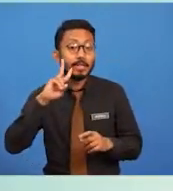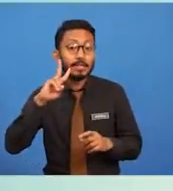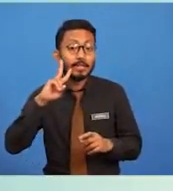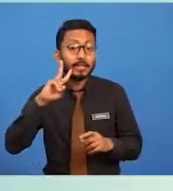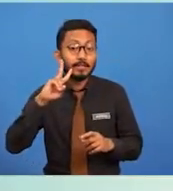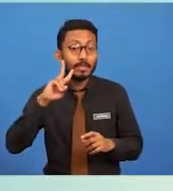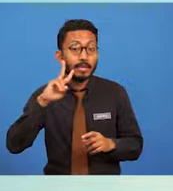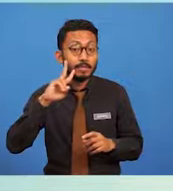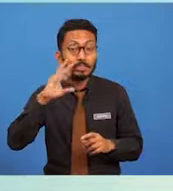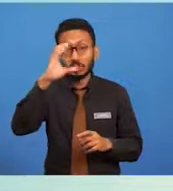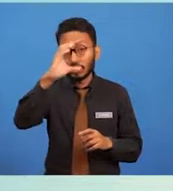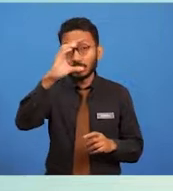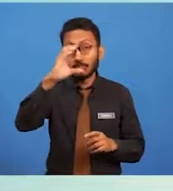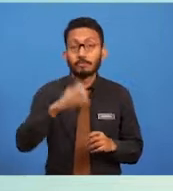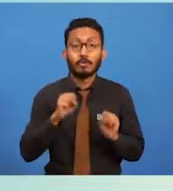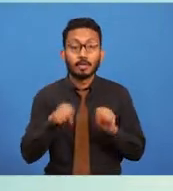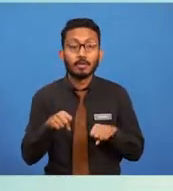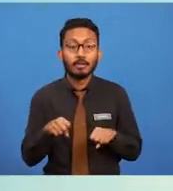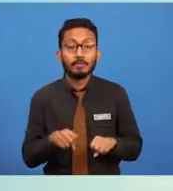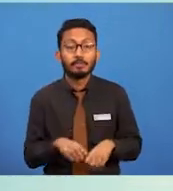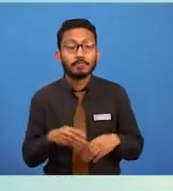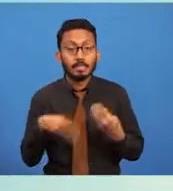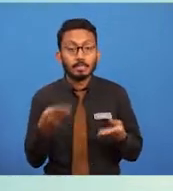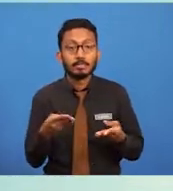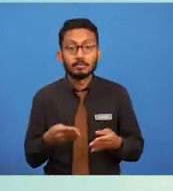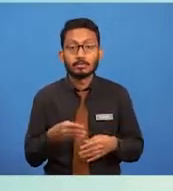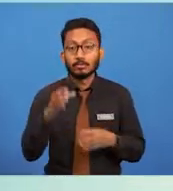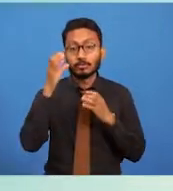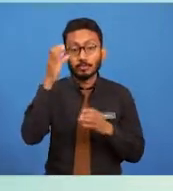Bolehkah murid-murid beritahu cikgu apa rasa lemon?